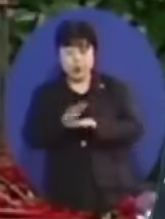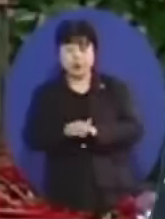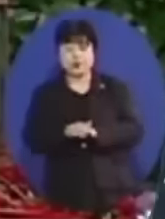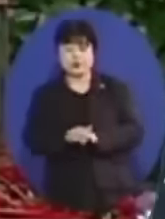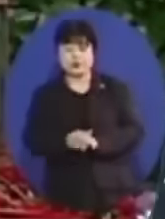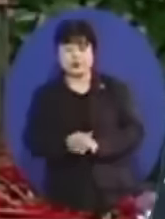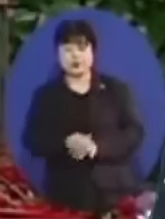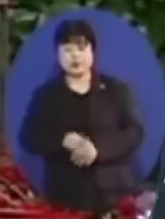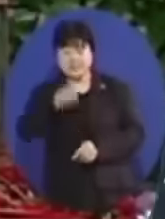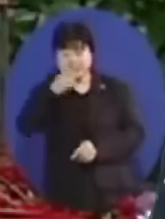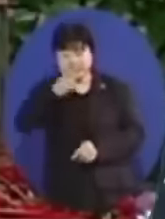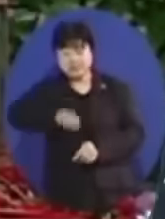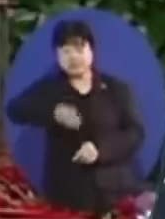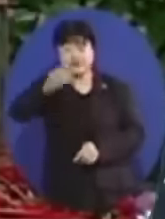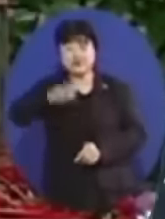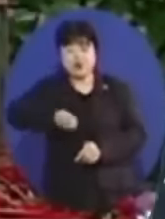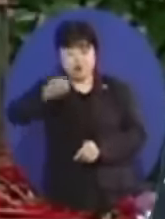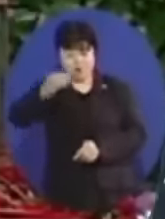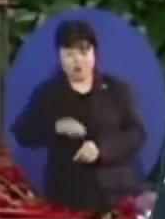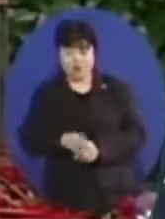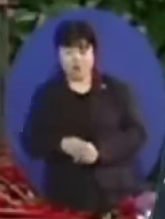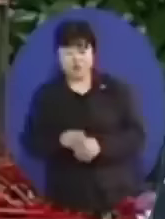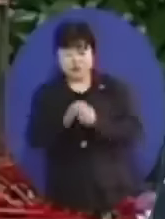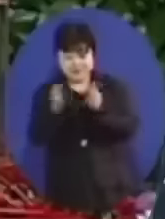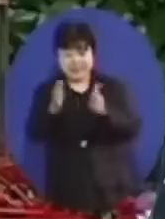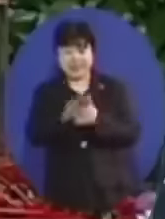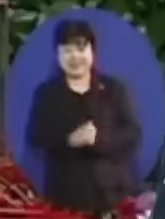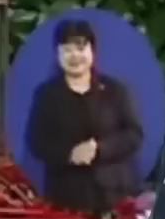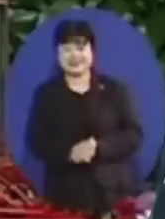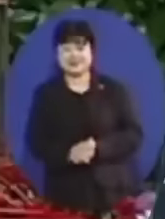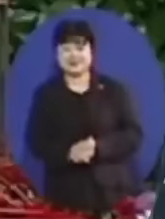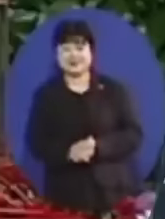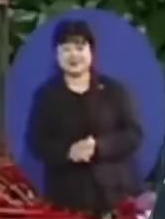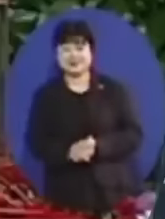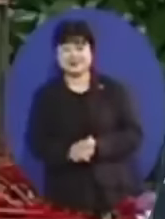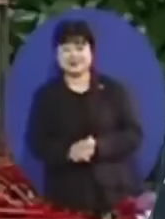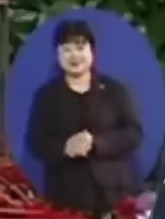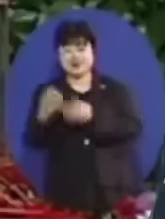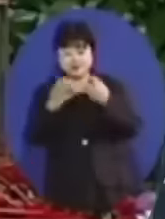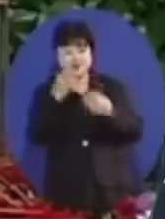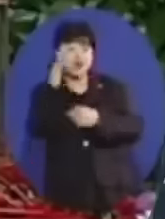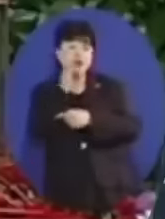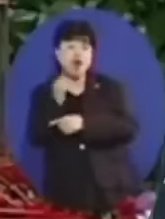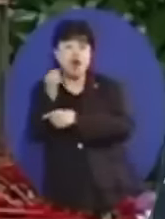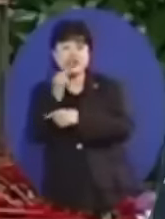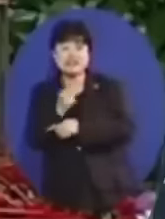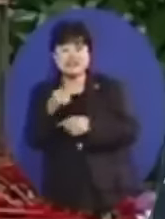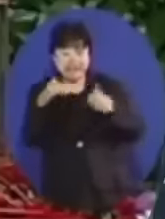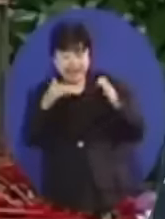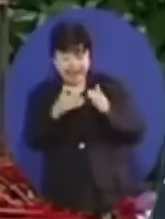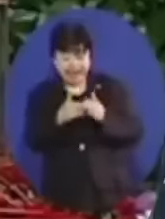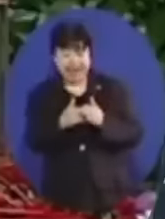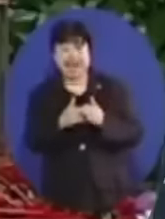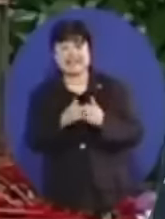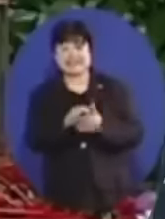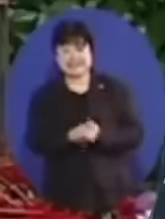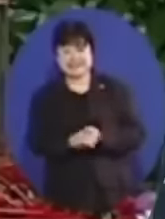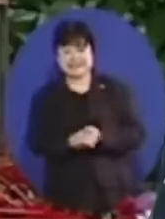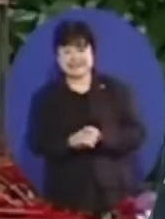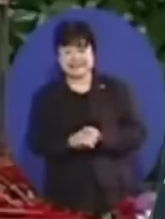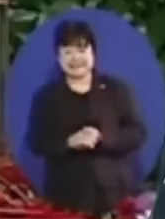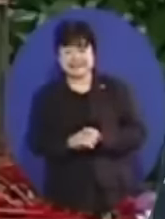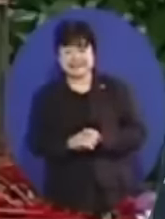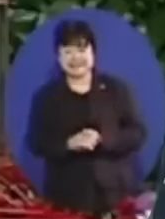밭에는 씨를 뿌리며 한 해의 농사가 시작되는 것입니다. 그리고 풍성한 결실을 맺을 때까지 적절한